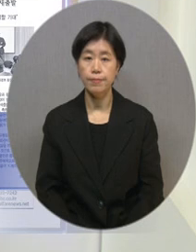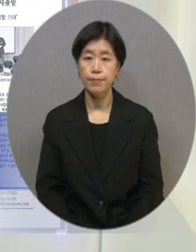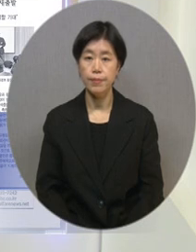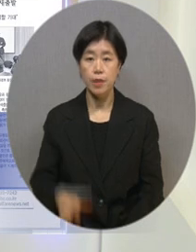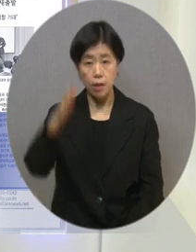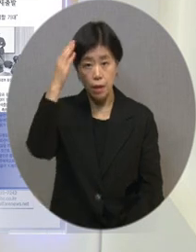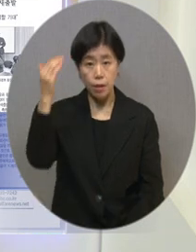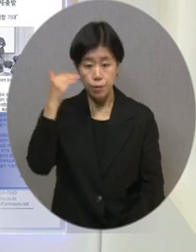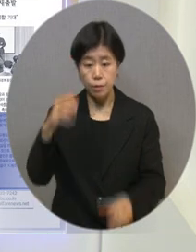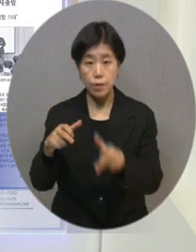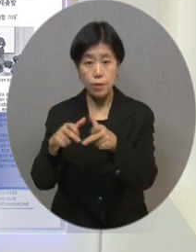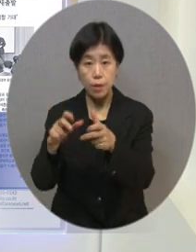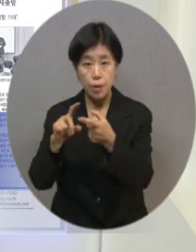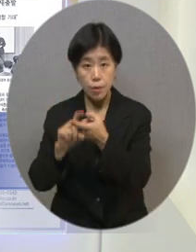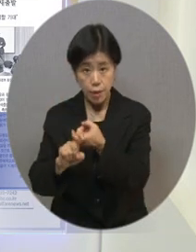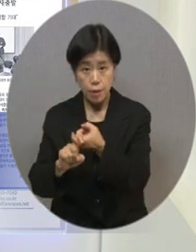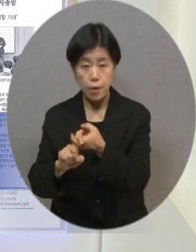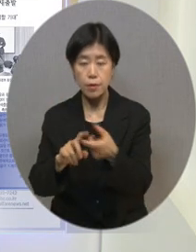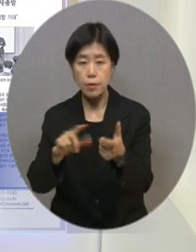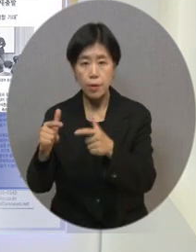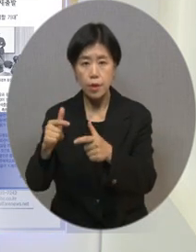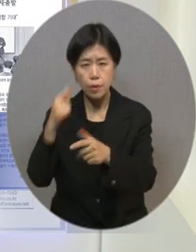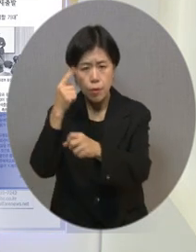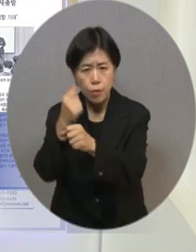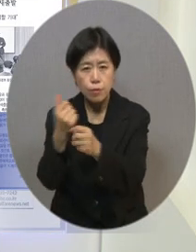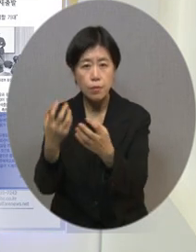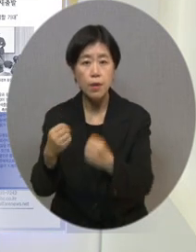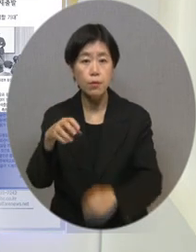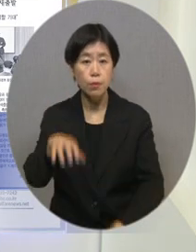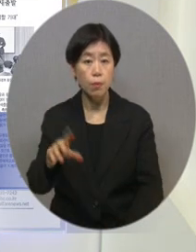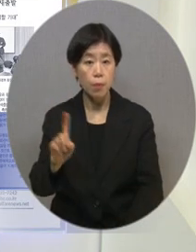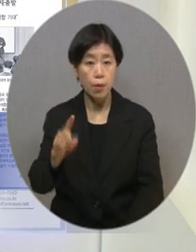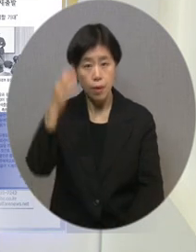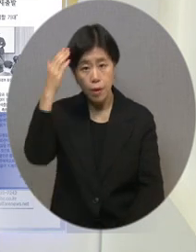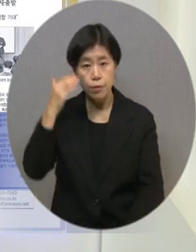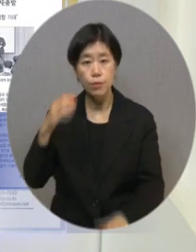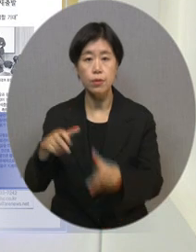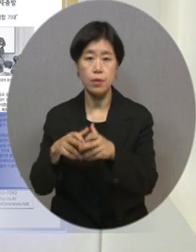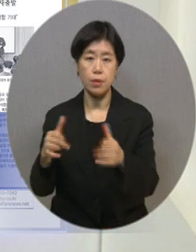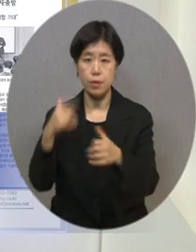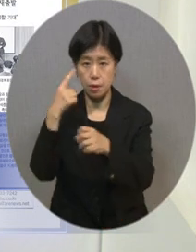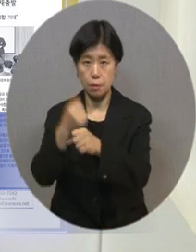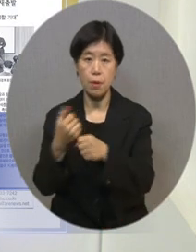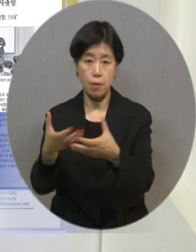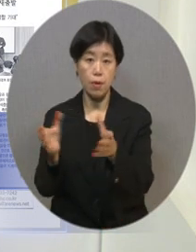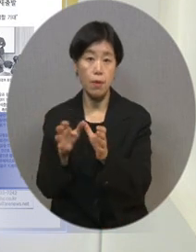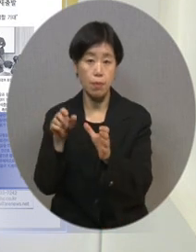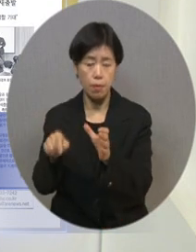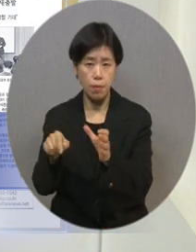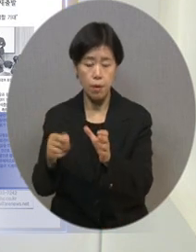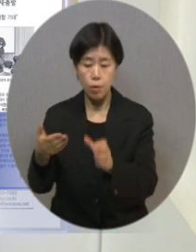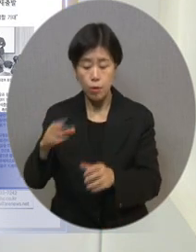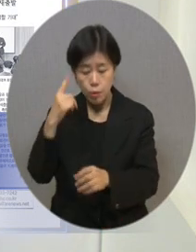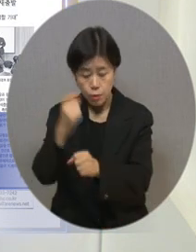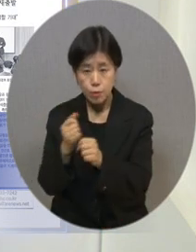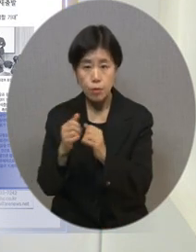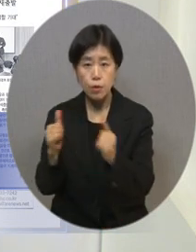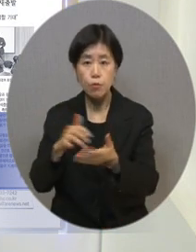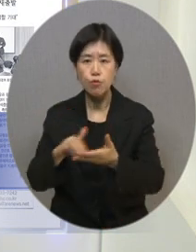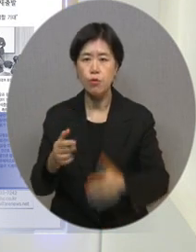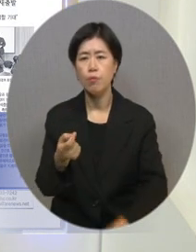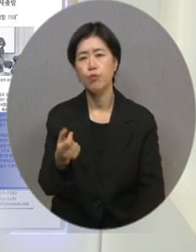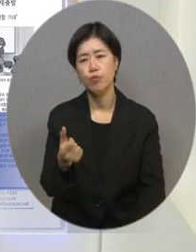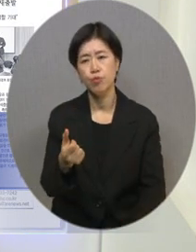우리나라 장애관련 싱크탱크인 한국 장애 개발원이 연구인력 부족으로 정부의 정책이나